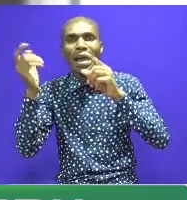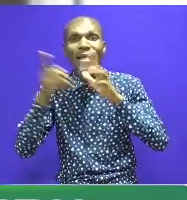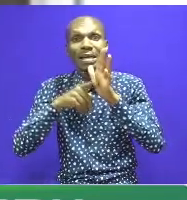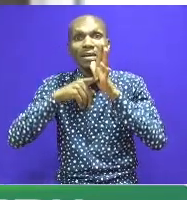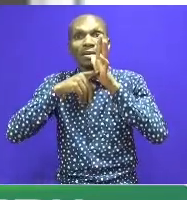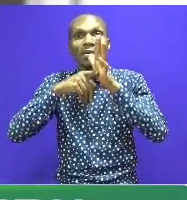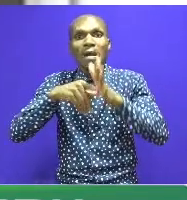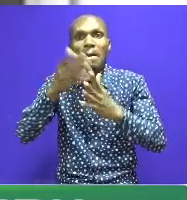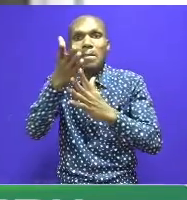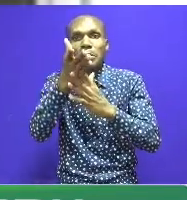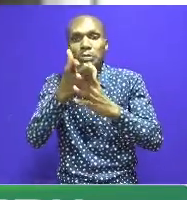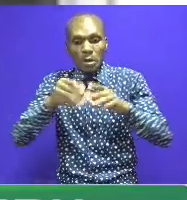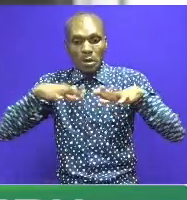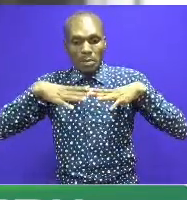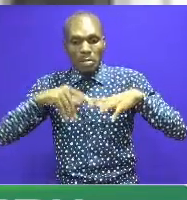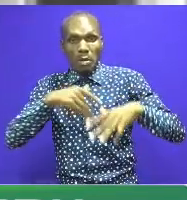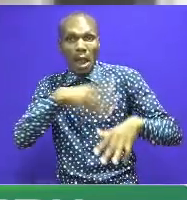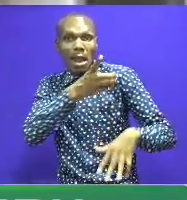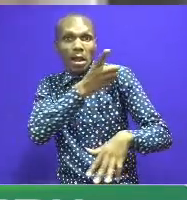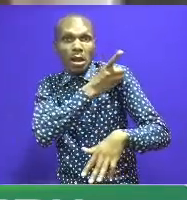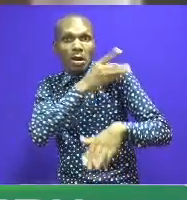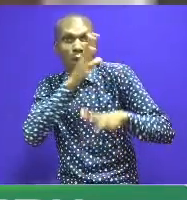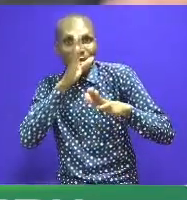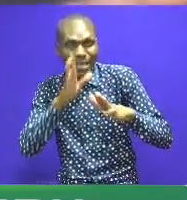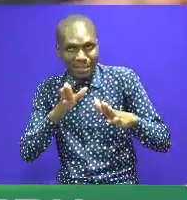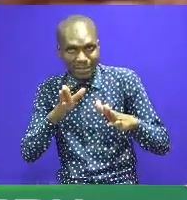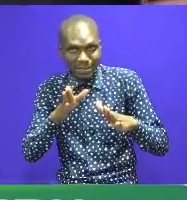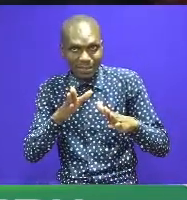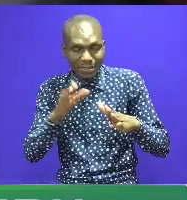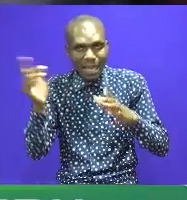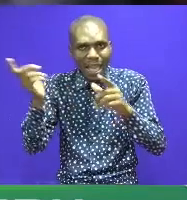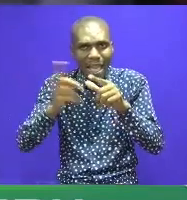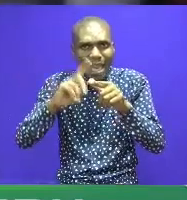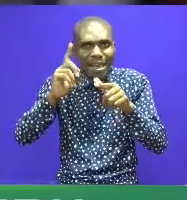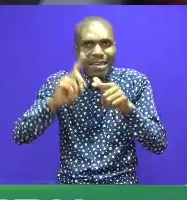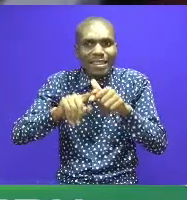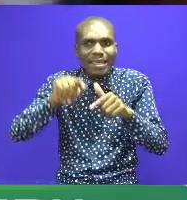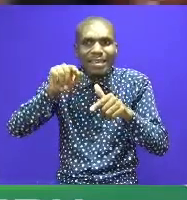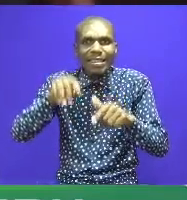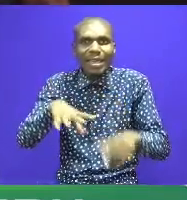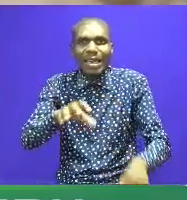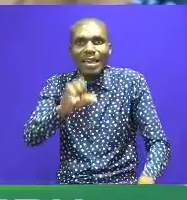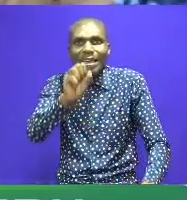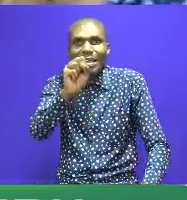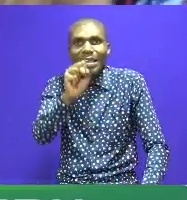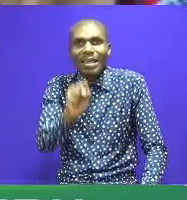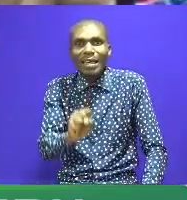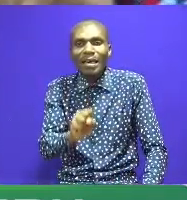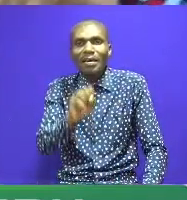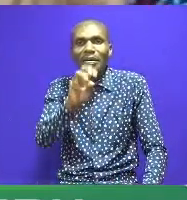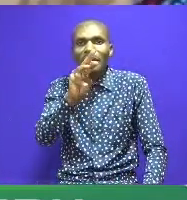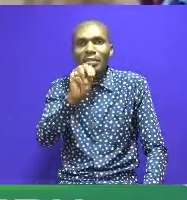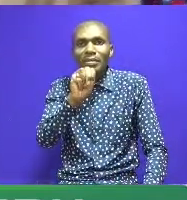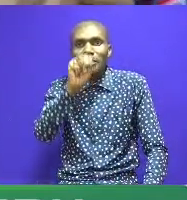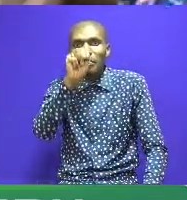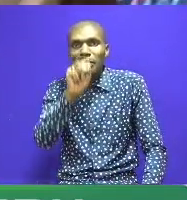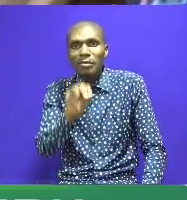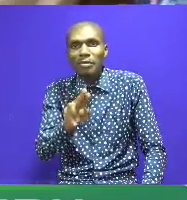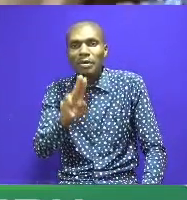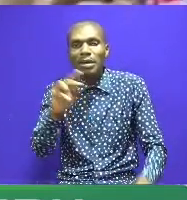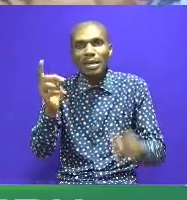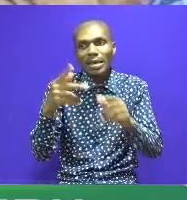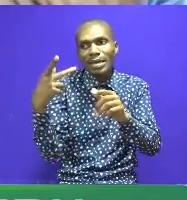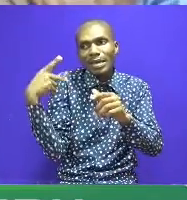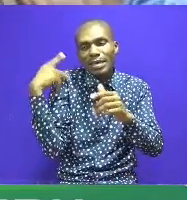amo nabanyagitari asenyagitari ya Nduru level 4 hospital igiye gotoka ase ebunge ya South Mugrango abuli